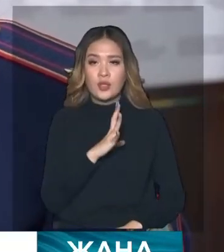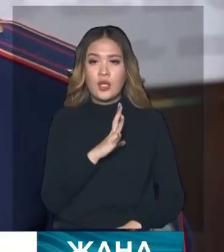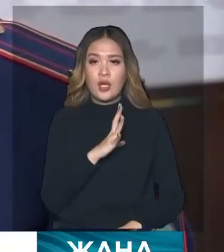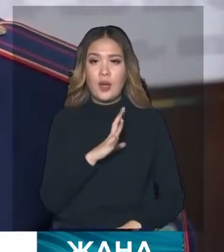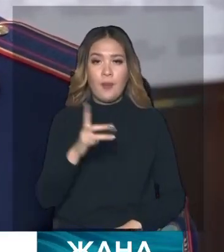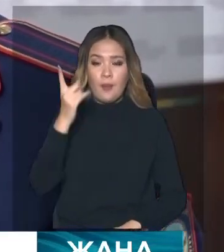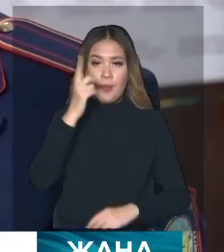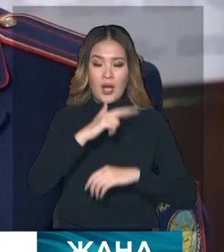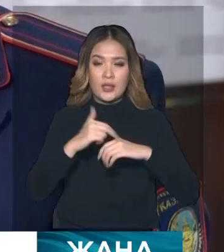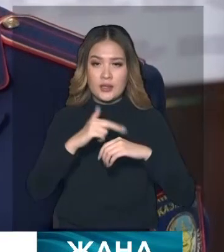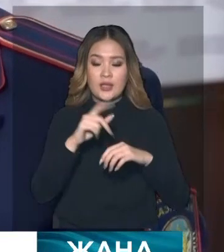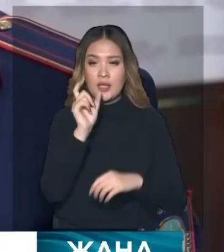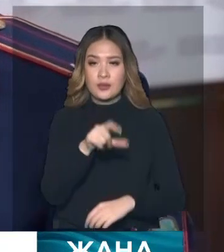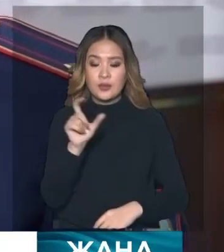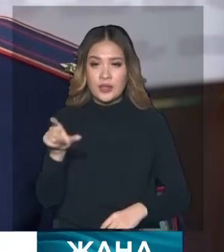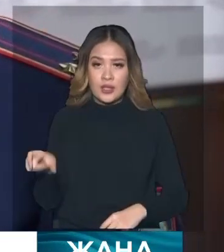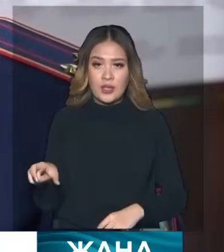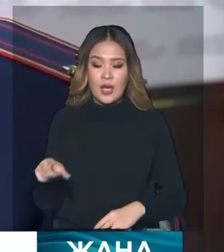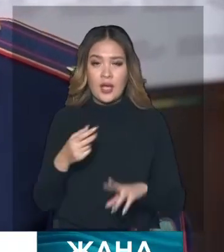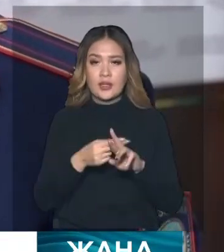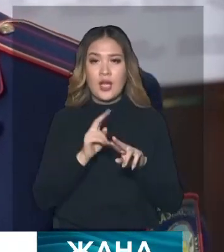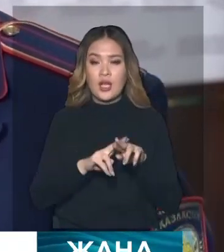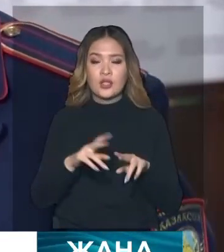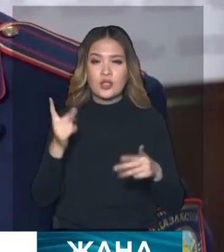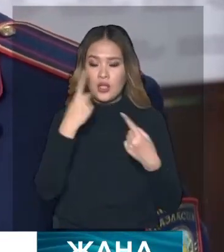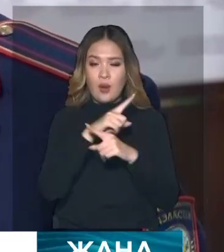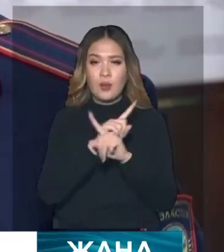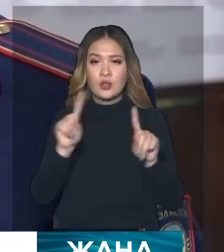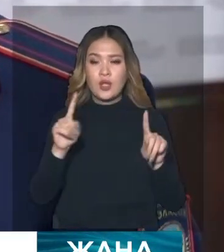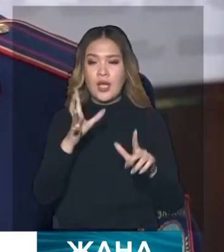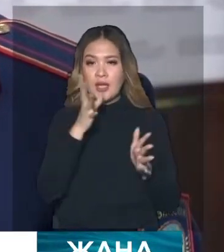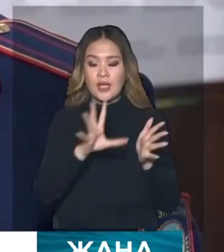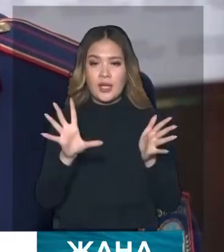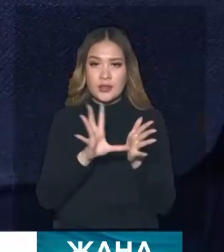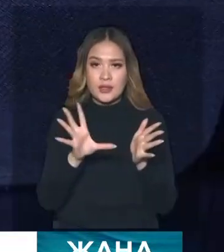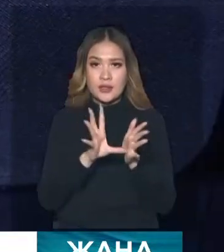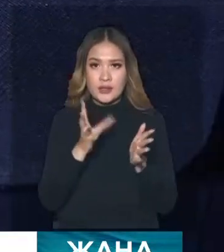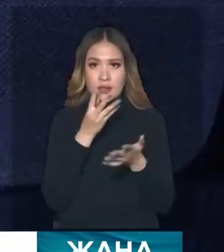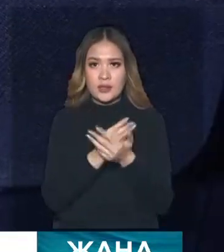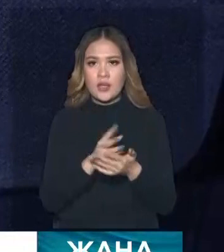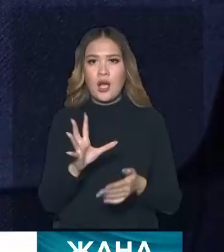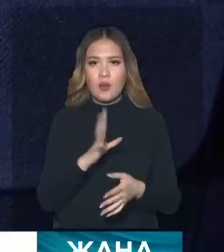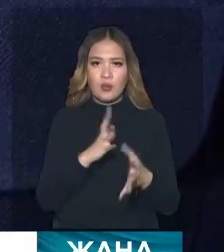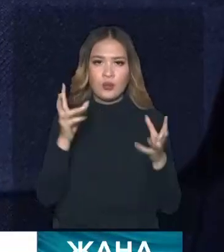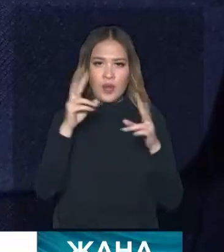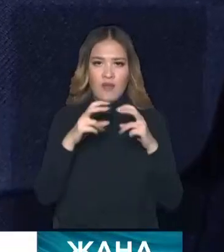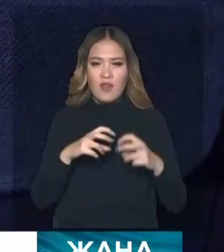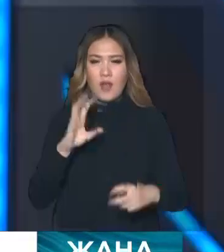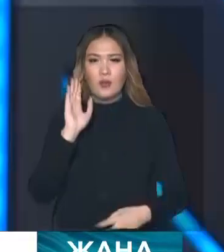жумулдурулган полиция кызматкерлери заманауи техникалык куралдар менен жабдыкталады.